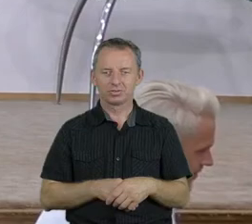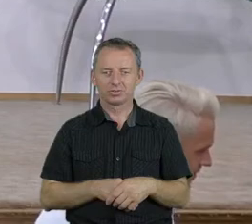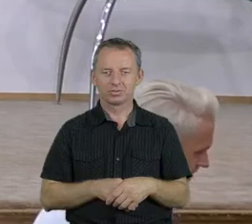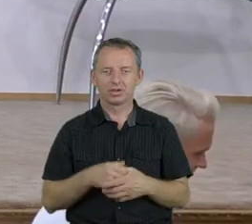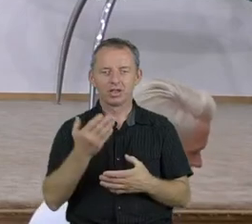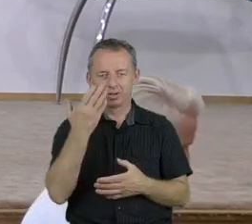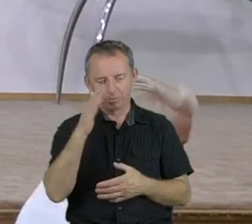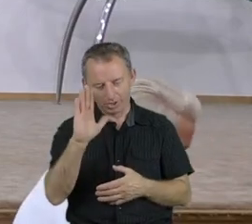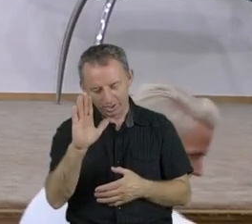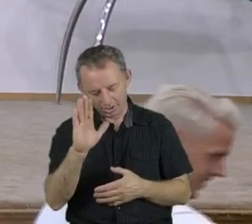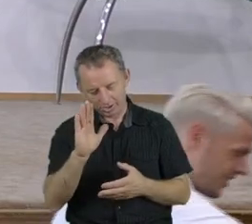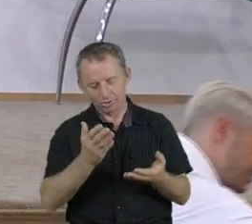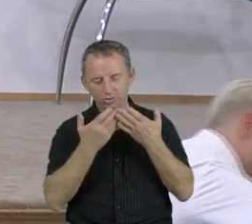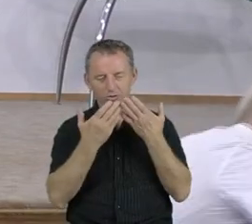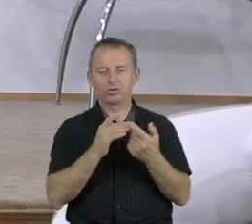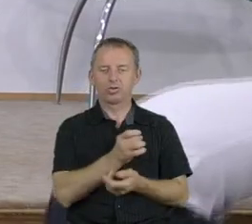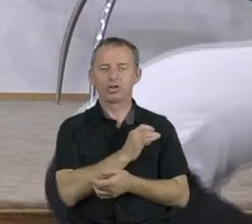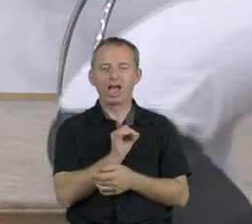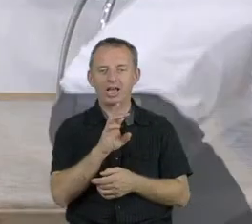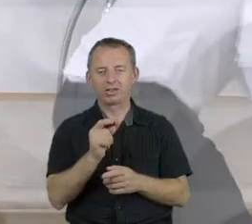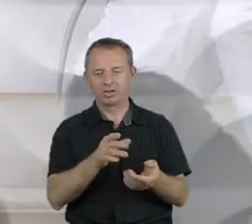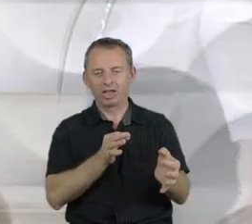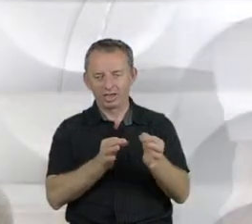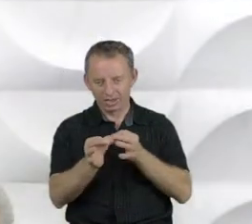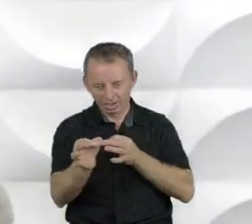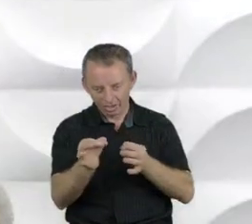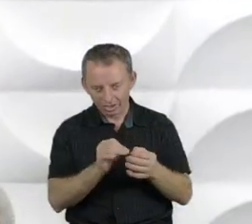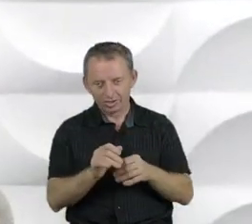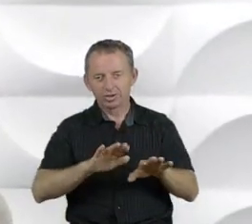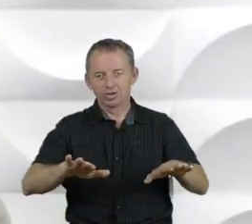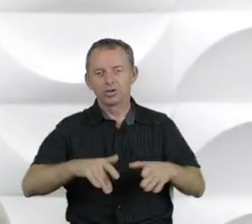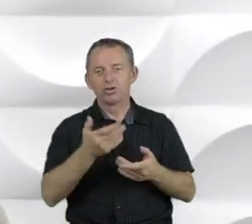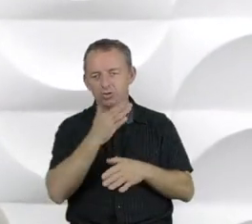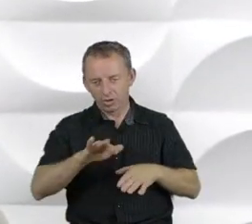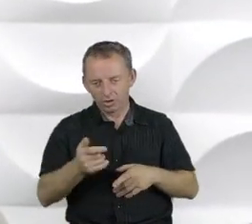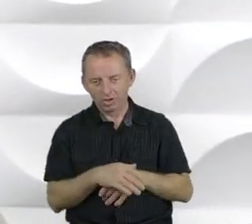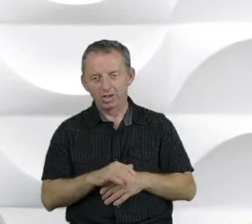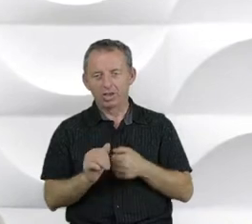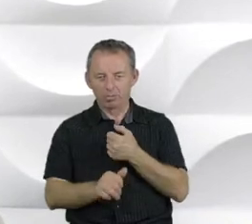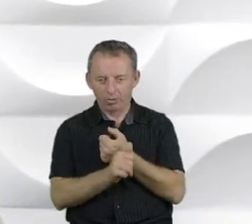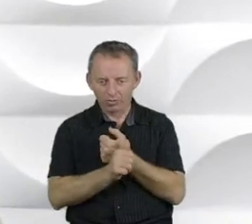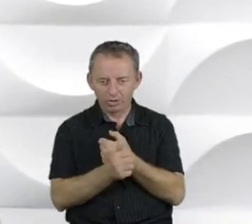Bardzo dziękujemy cioci Agacie za tę historię. To w sumie dziękujemy dzieciom, bo są powodem,